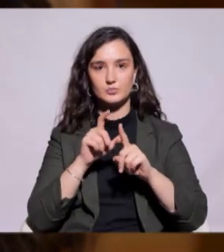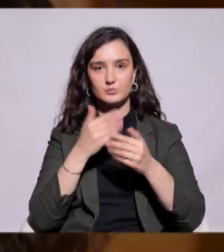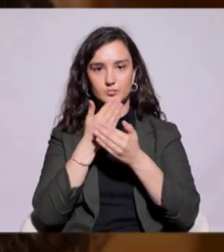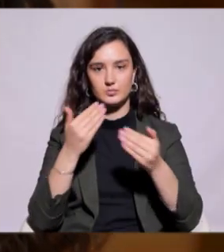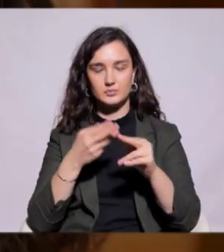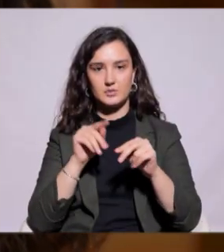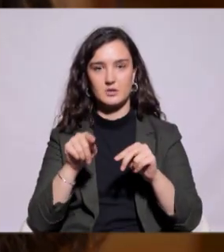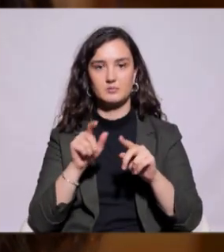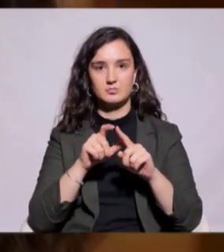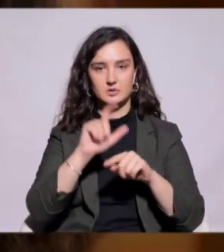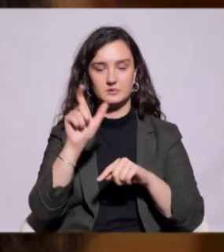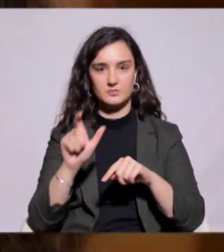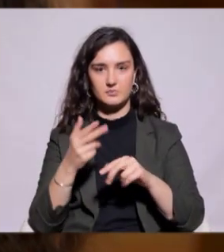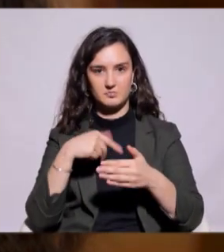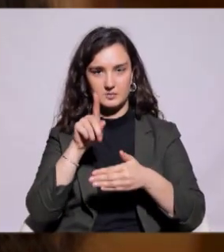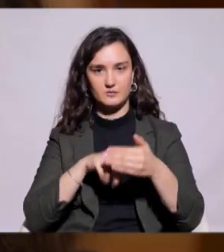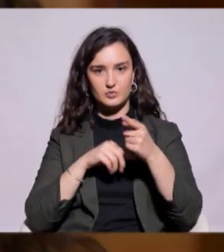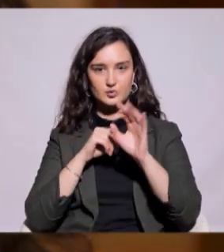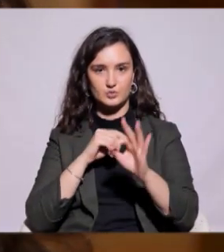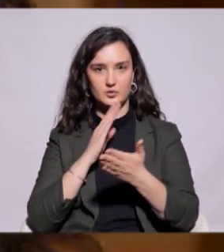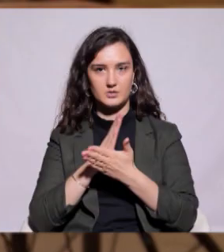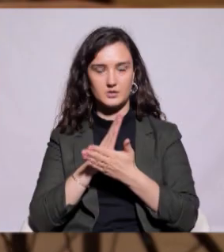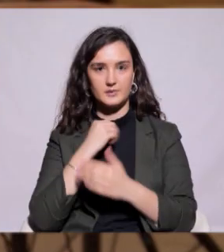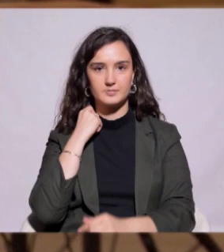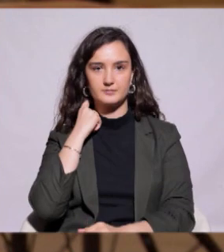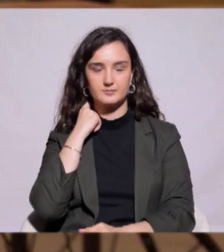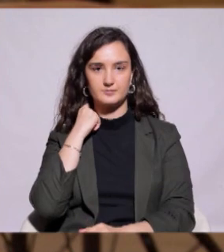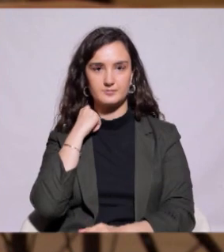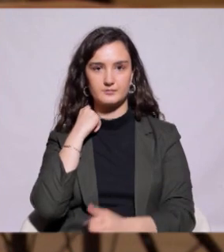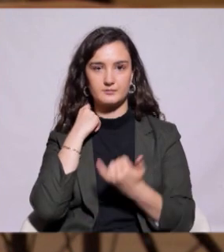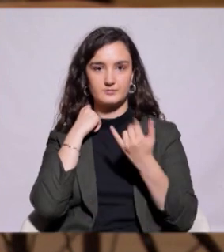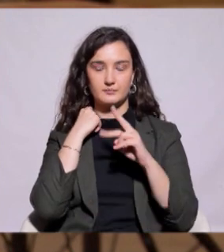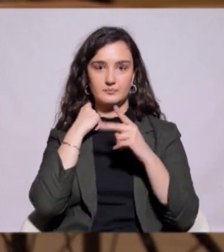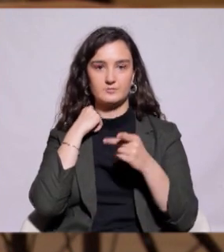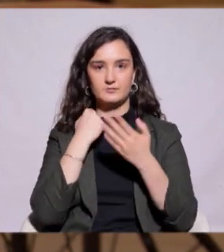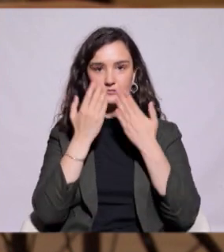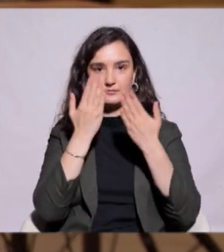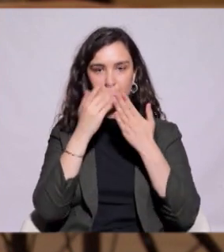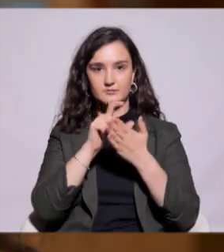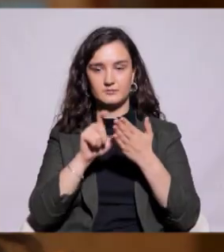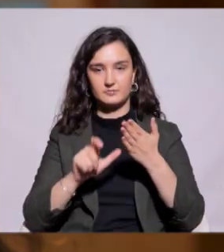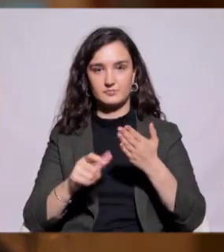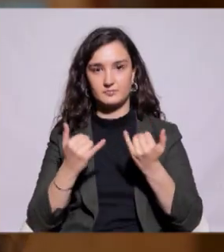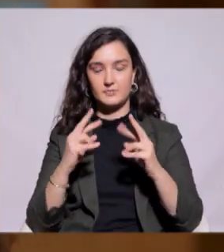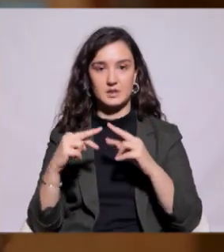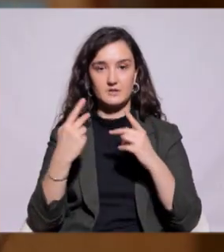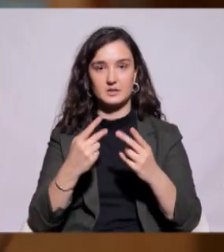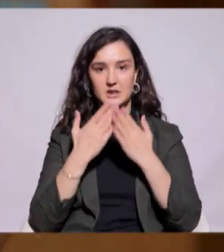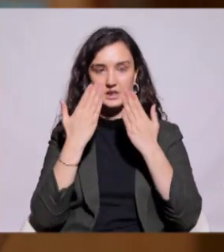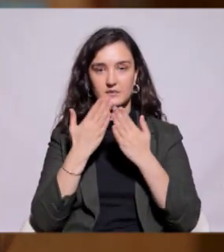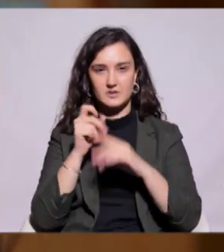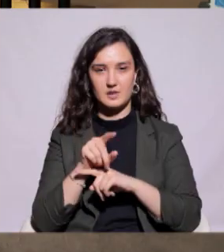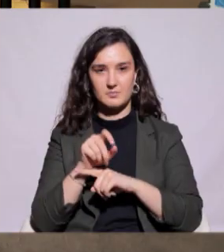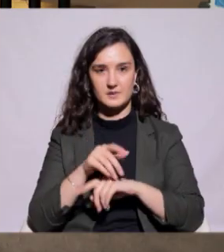in this set of vocabulary. I believe you are right, Miss Sophie. So now let's move on to our reading activity. ახლა კი გადავიდეთ